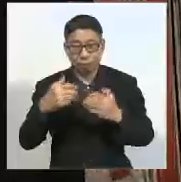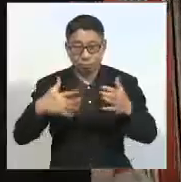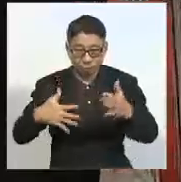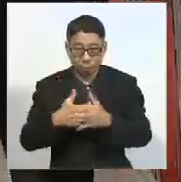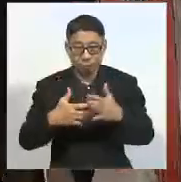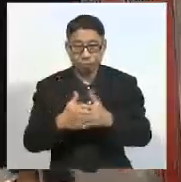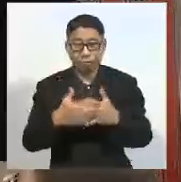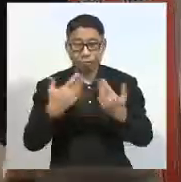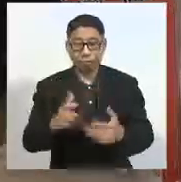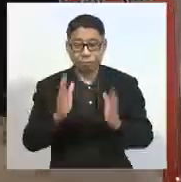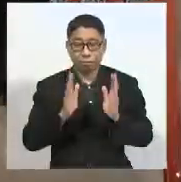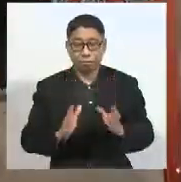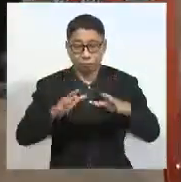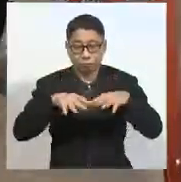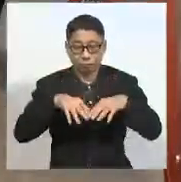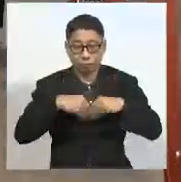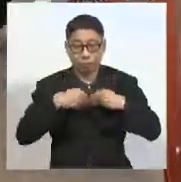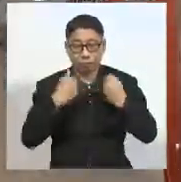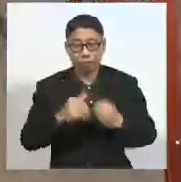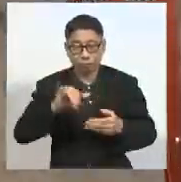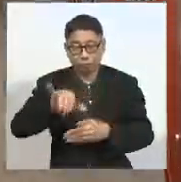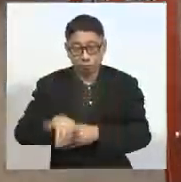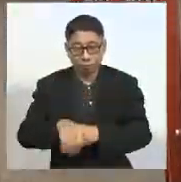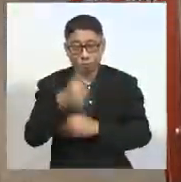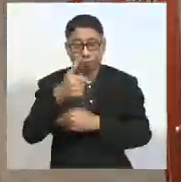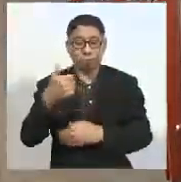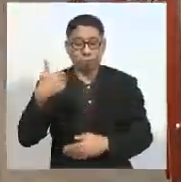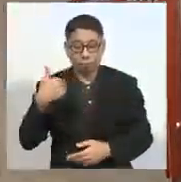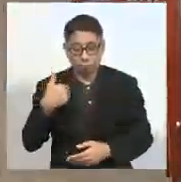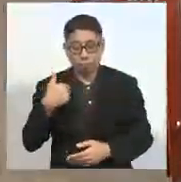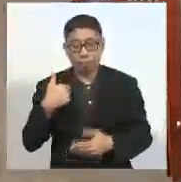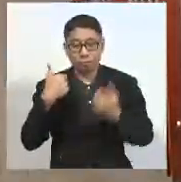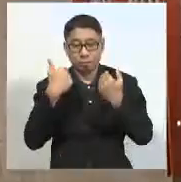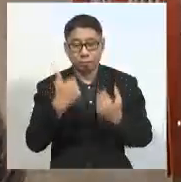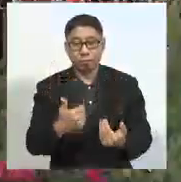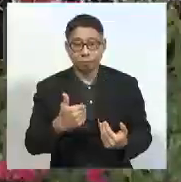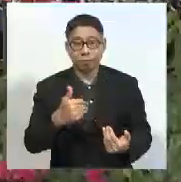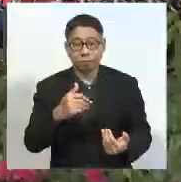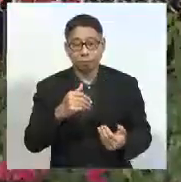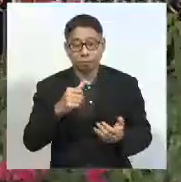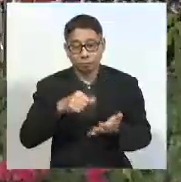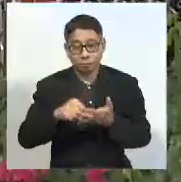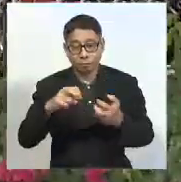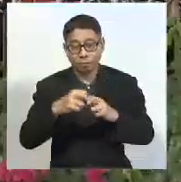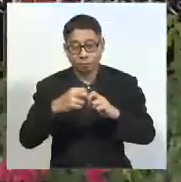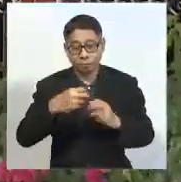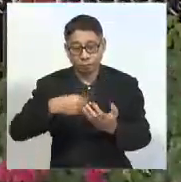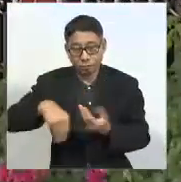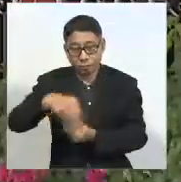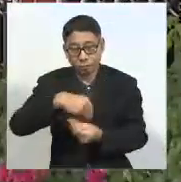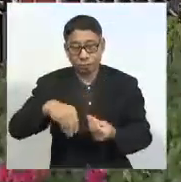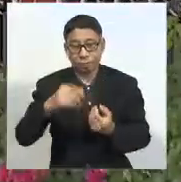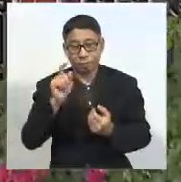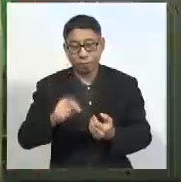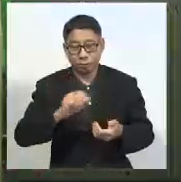ายังมีเรื่องของความเชื่อมั่นที่ยังคงไม่ฟื้นตัวอยู่ด้วยส่วนเรื่องของการแก้ไขปัญหาเศรษฐกิจทุกๆฝ่ายก็